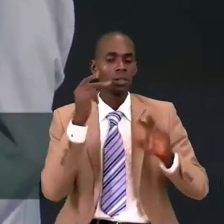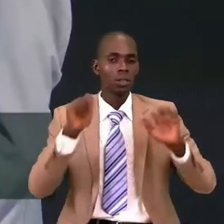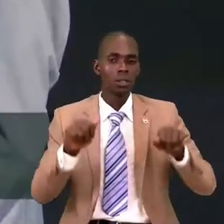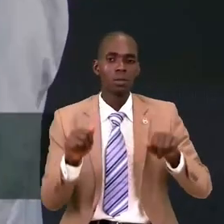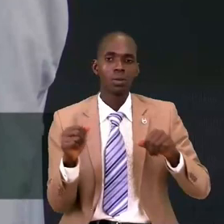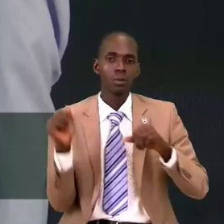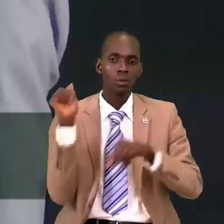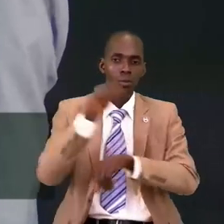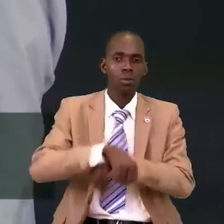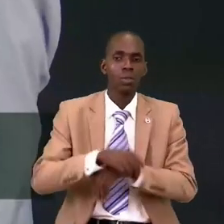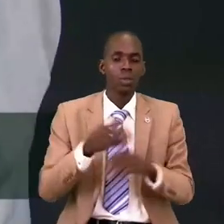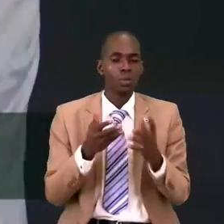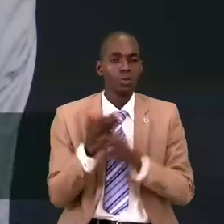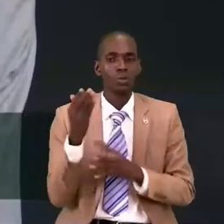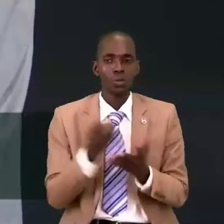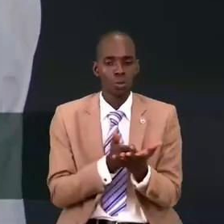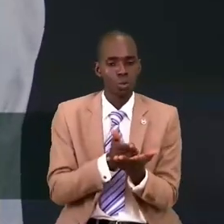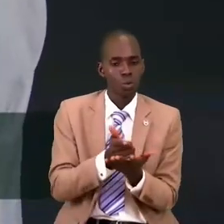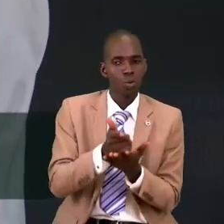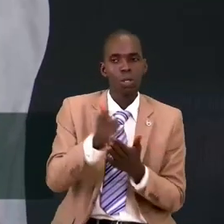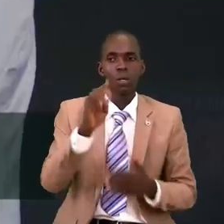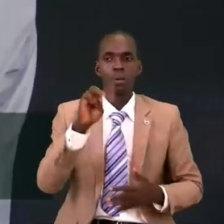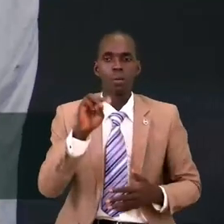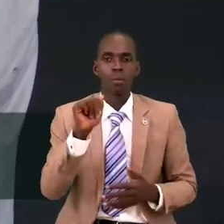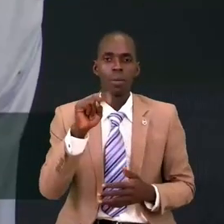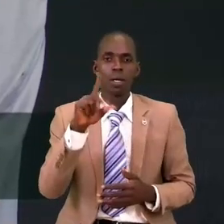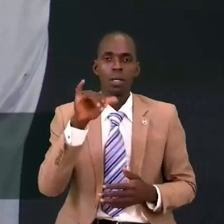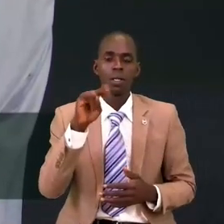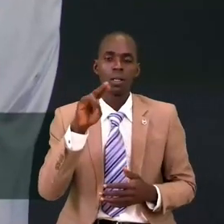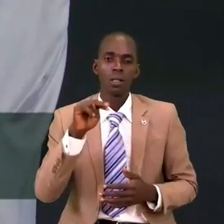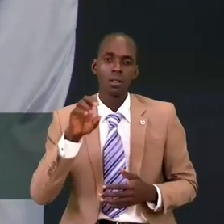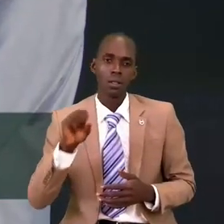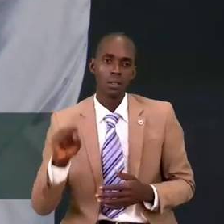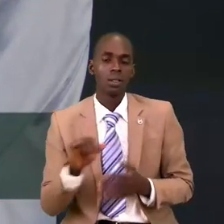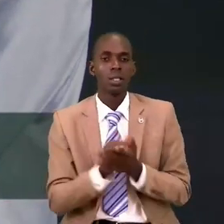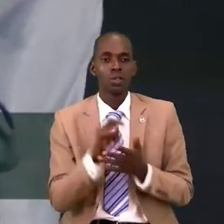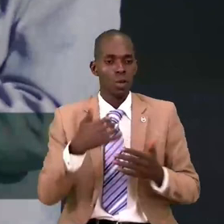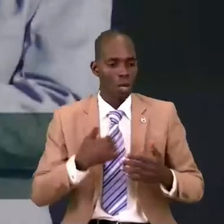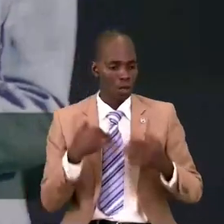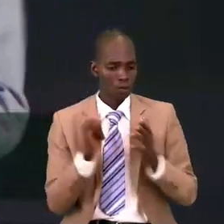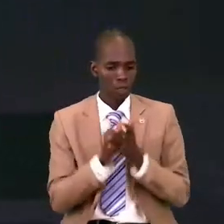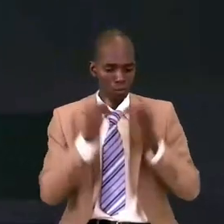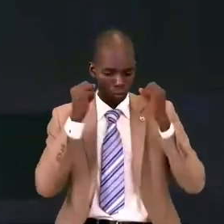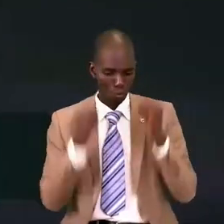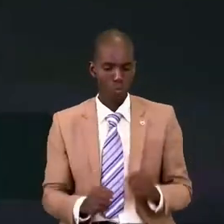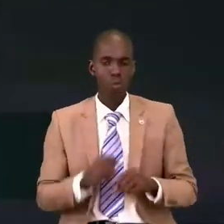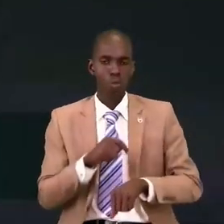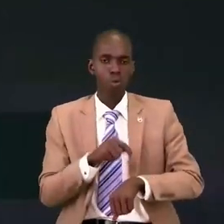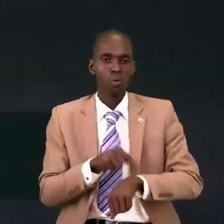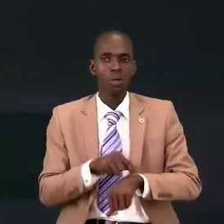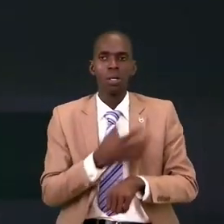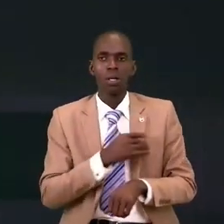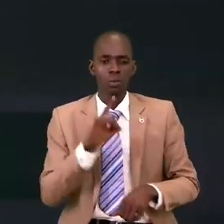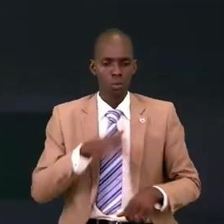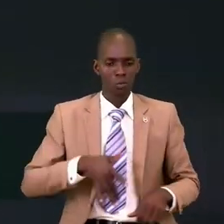avez la colonne vertébrale et vos pieds sont d'airain et vous tenez. Vous avez les yeux de